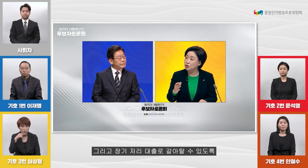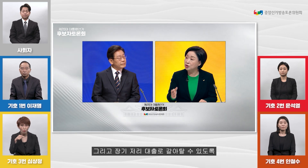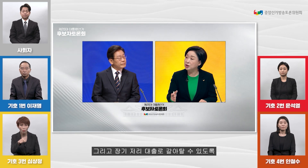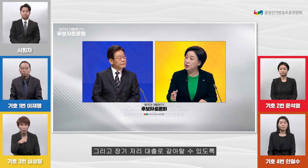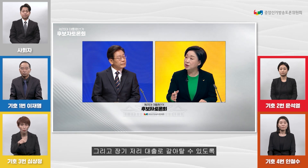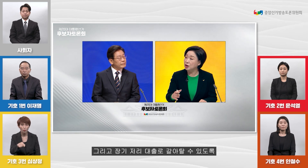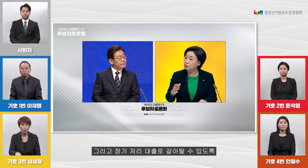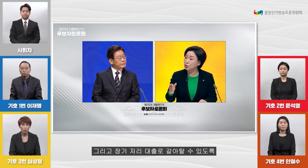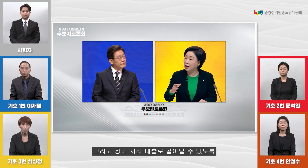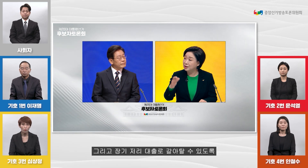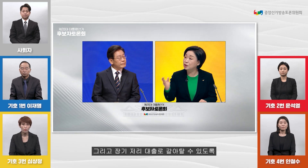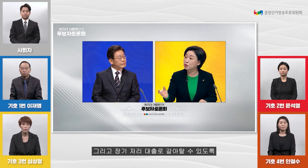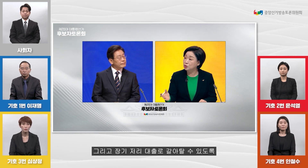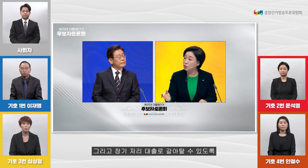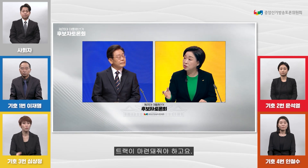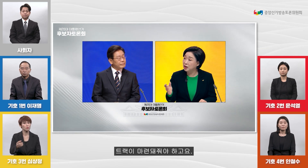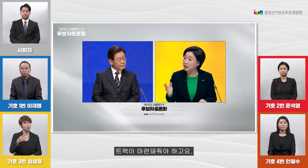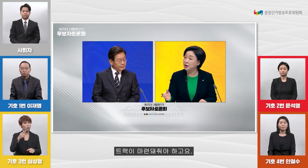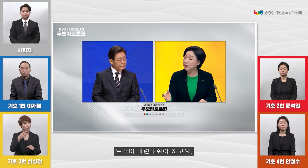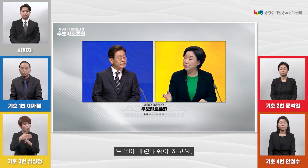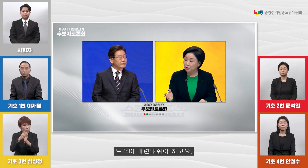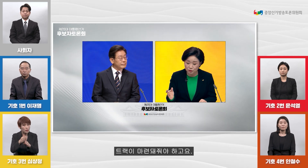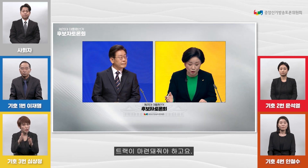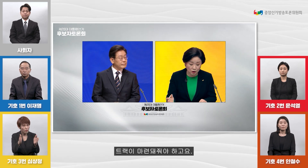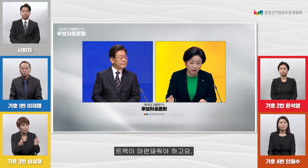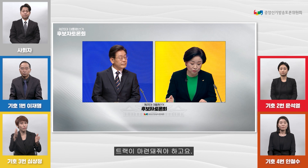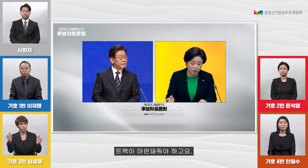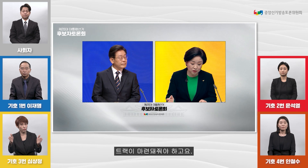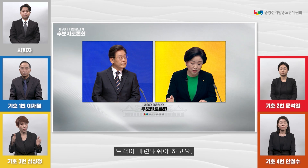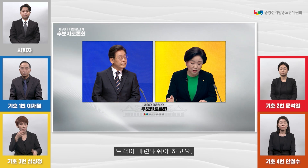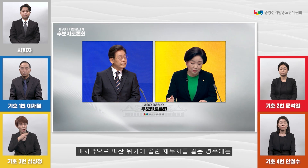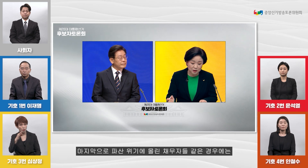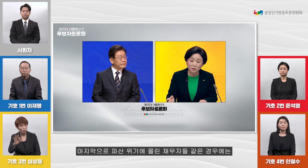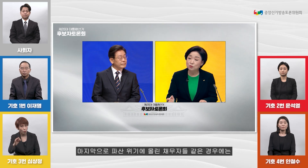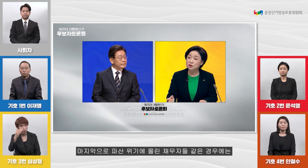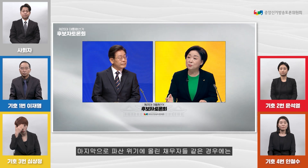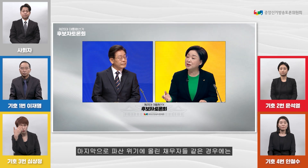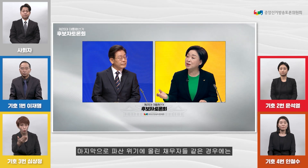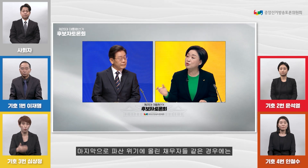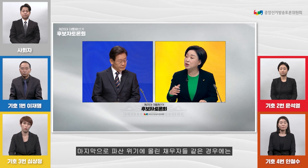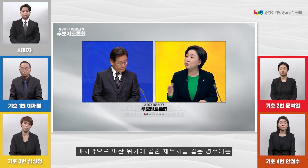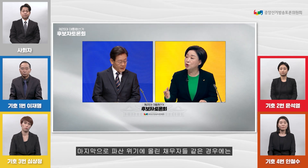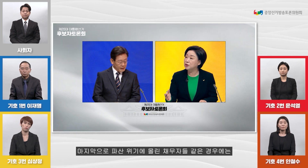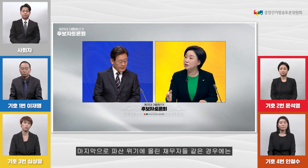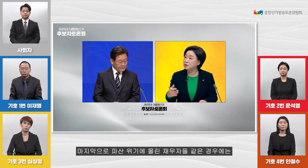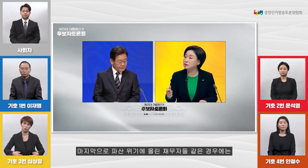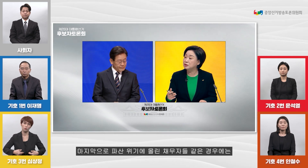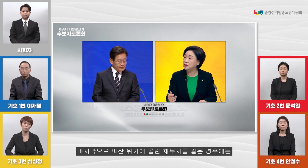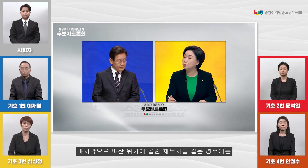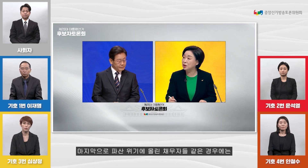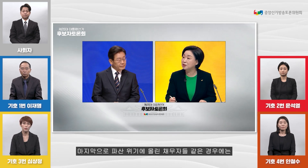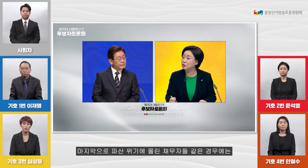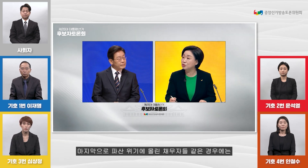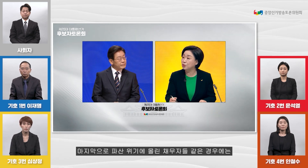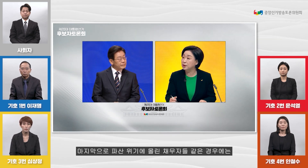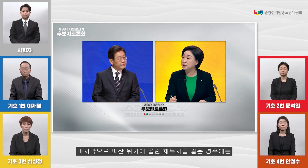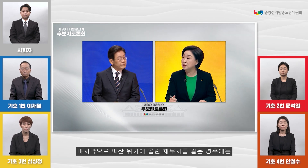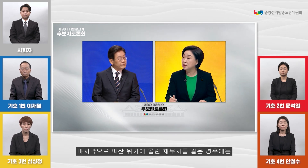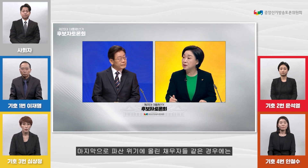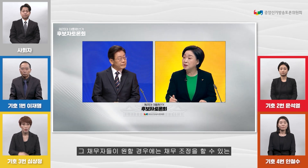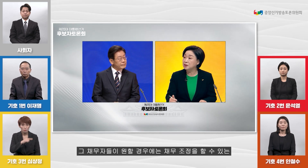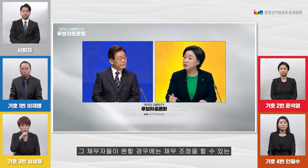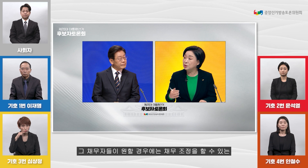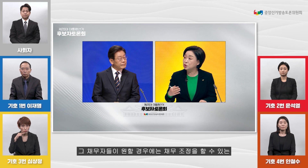장기 저리 대출로 갈아탈 수 있도록 트랙이 마련돼 줘야 되고요. 마지막으로 이제 파산 위기에 몰린 그 채무자들 같은